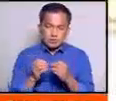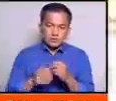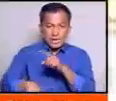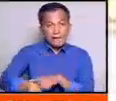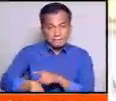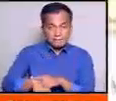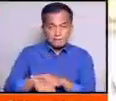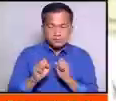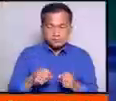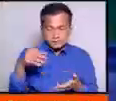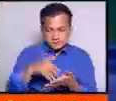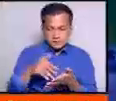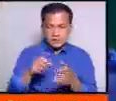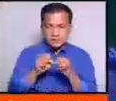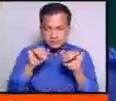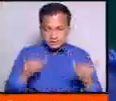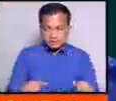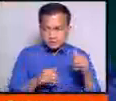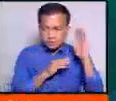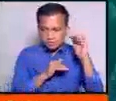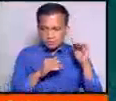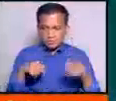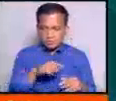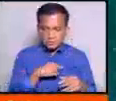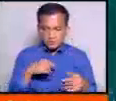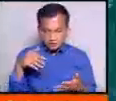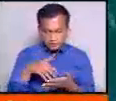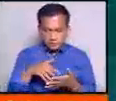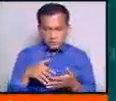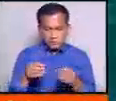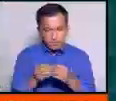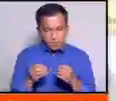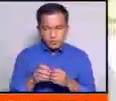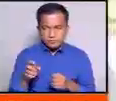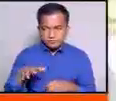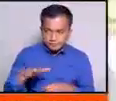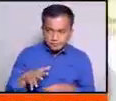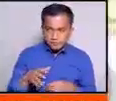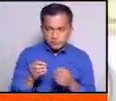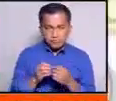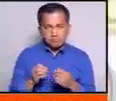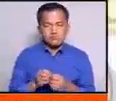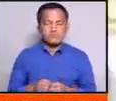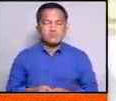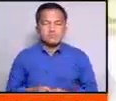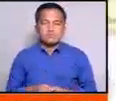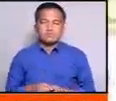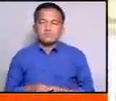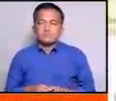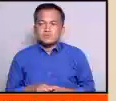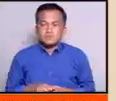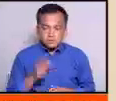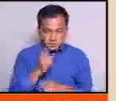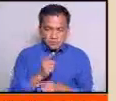able to study the system. And hopefully as we study this more, medyo mas magiging